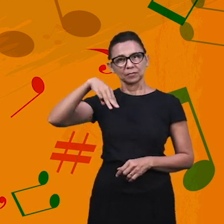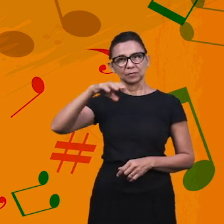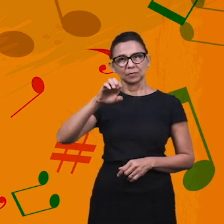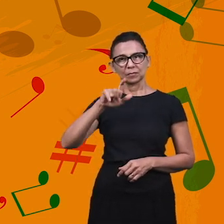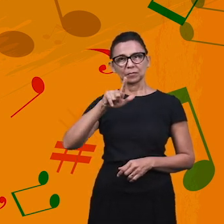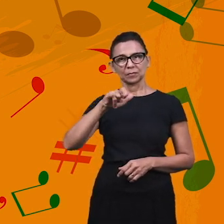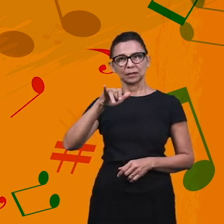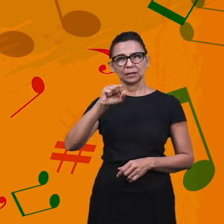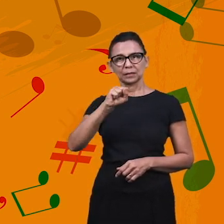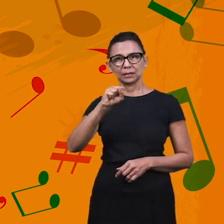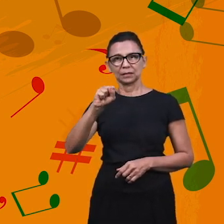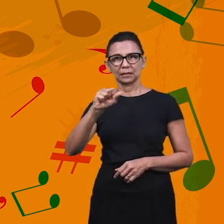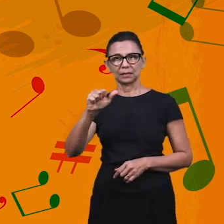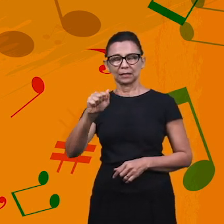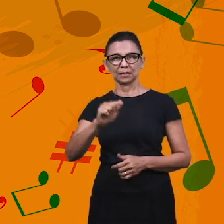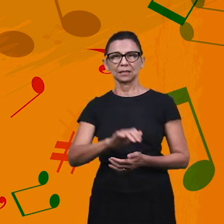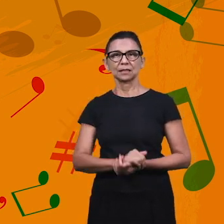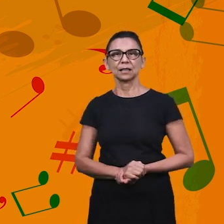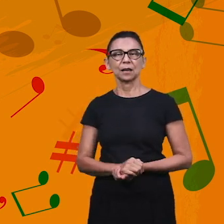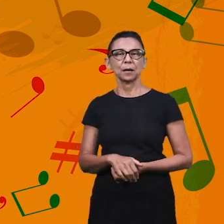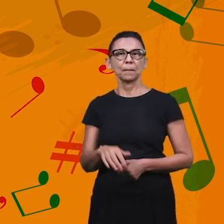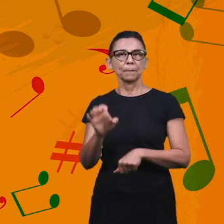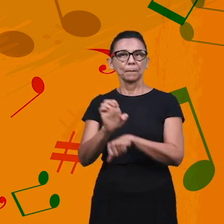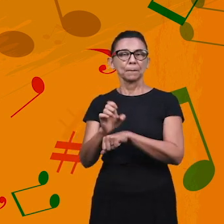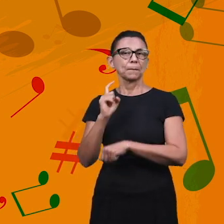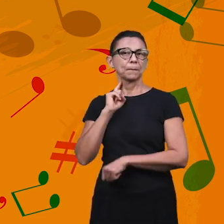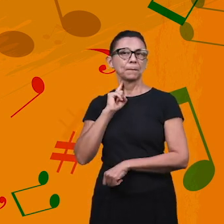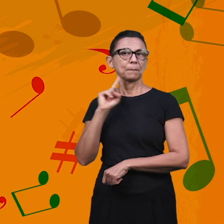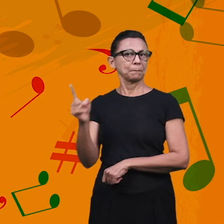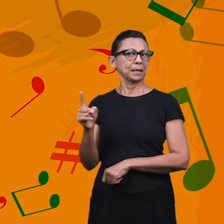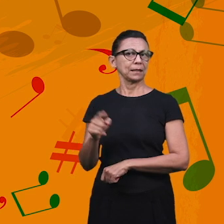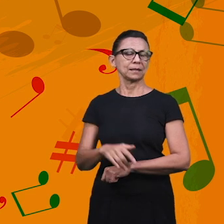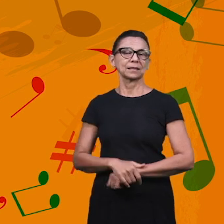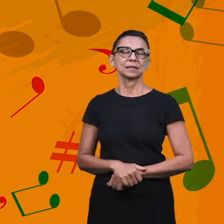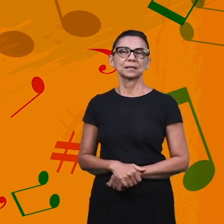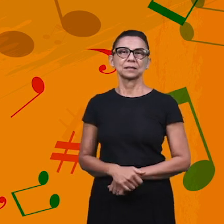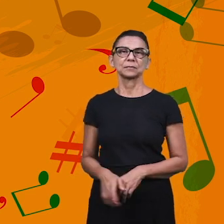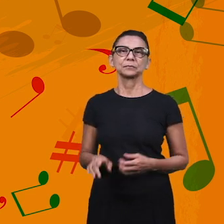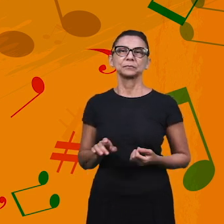Melissa, a 2 ans, de Contagem, Minas Gerais.